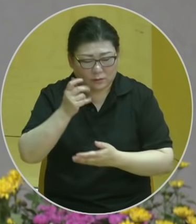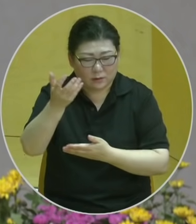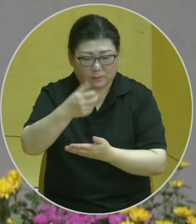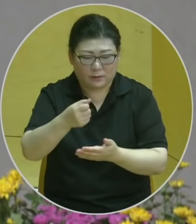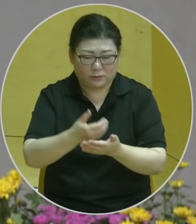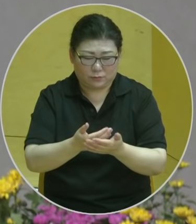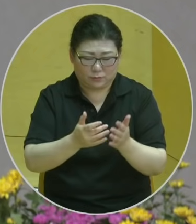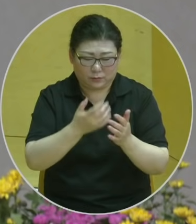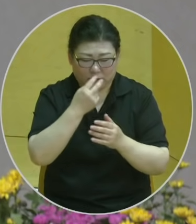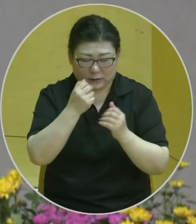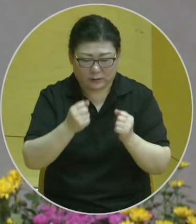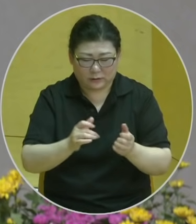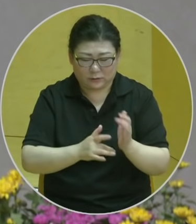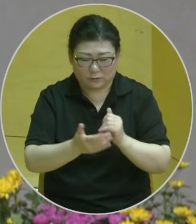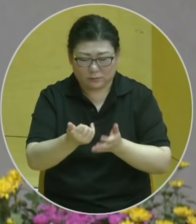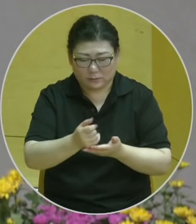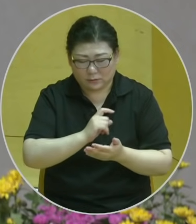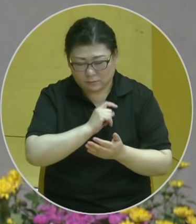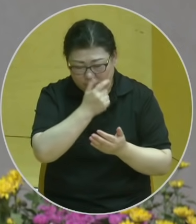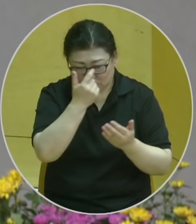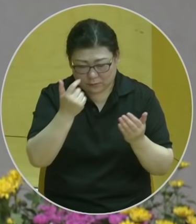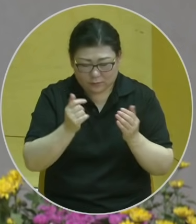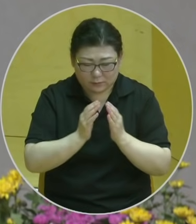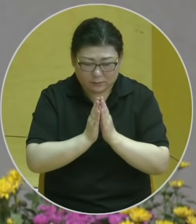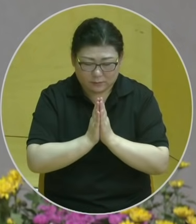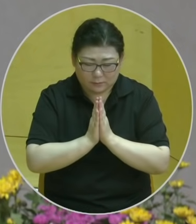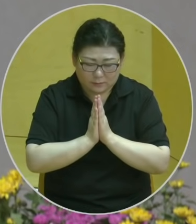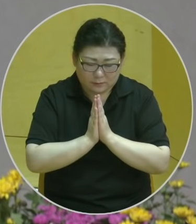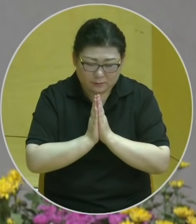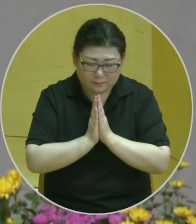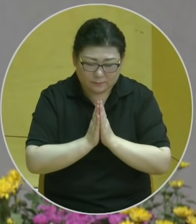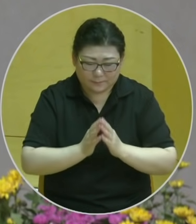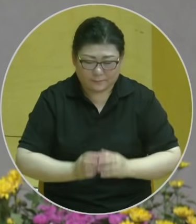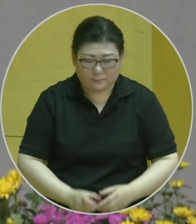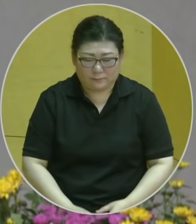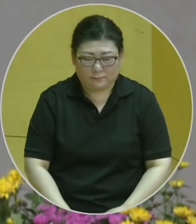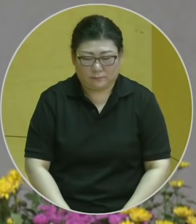살아계신 예수님 이름으로 축복하며 기도드리옵나이다. 아멘.